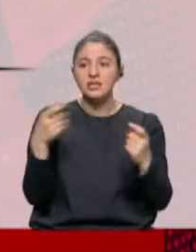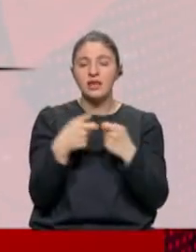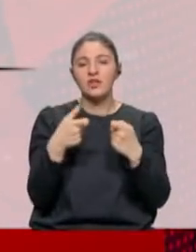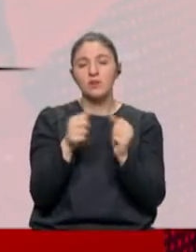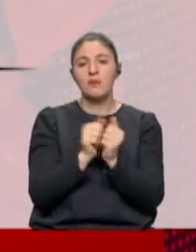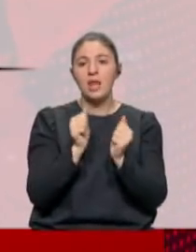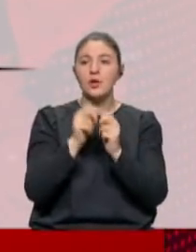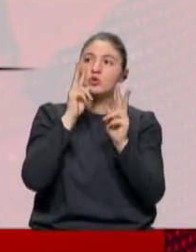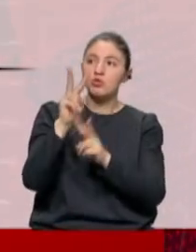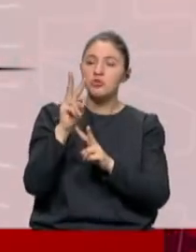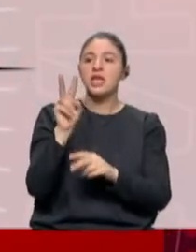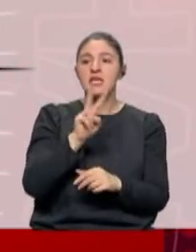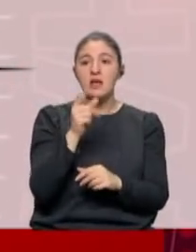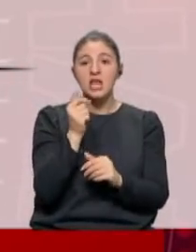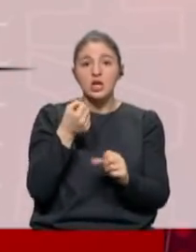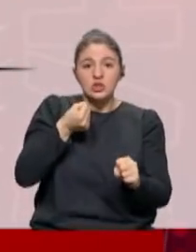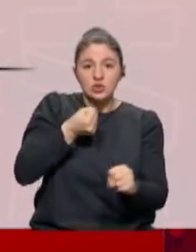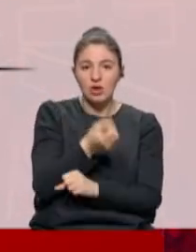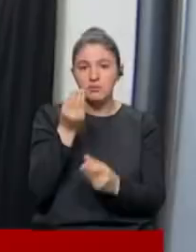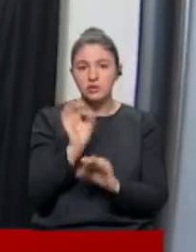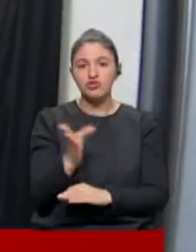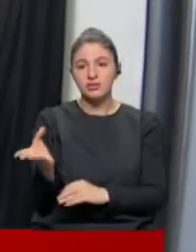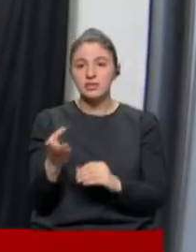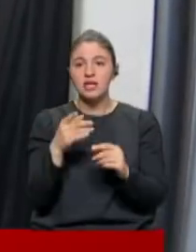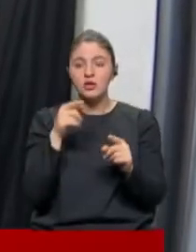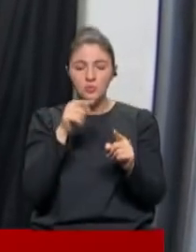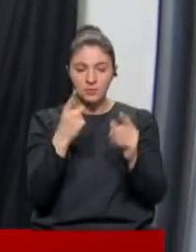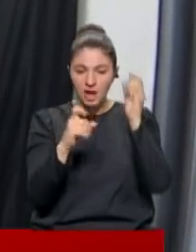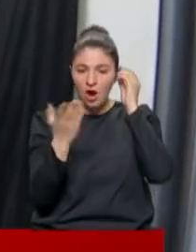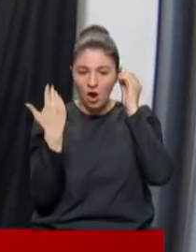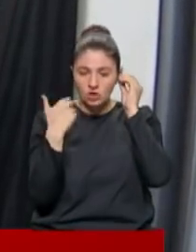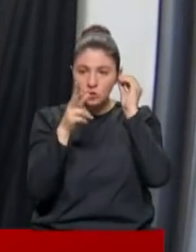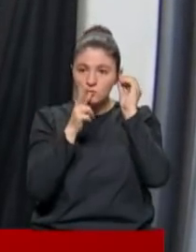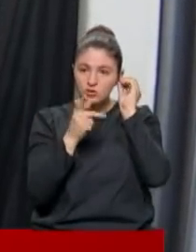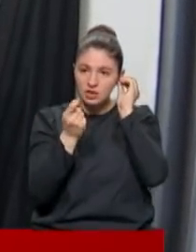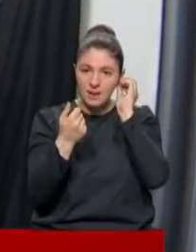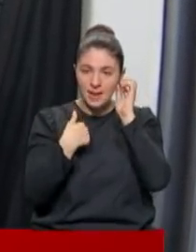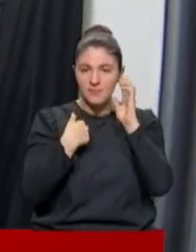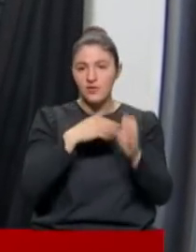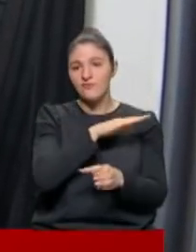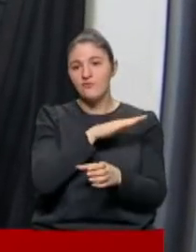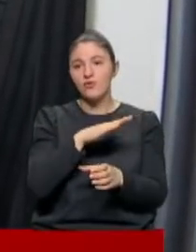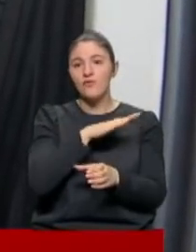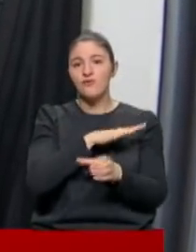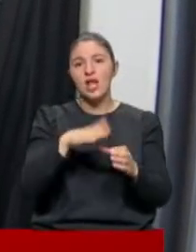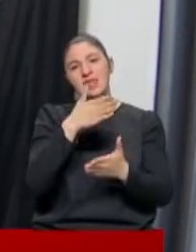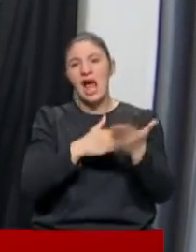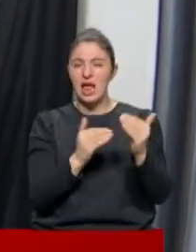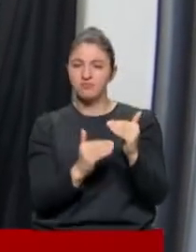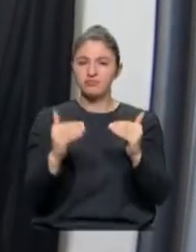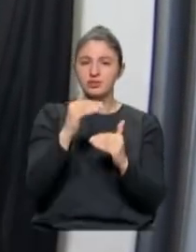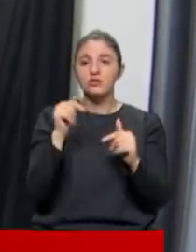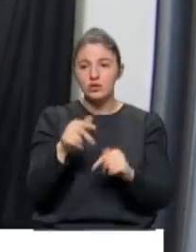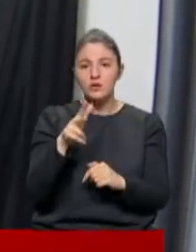Savaşla birlikte tabelalar 20 lirayı zorlamaya başladı. Bundan bir ay önce 300 liraya benim depom yarıyı